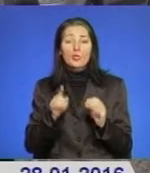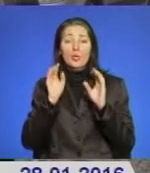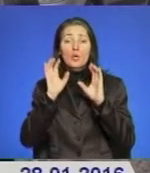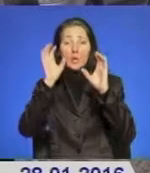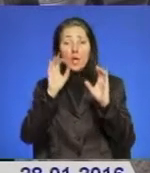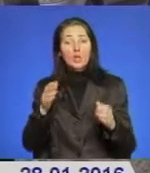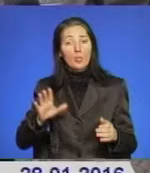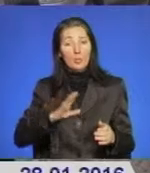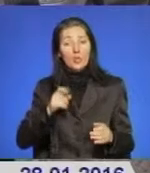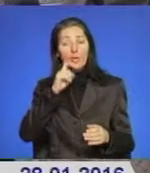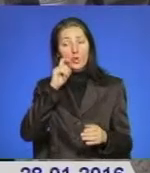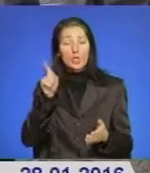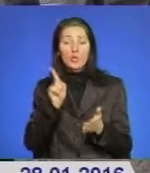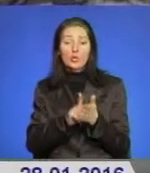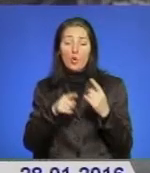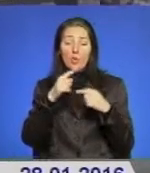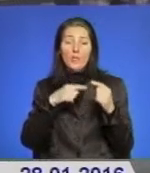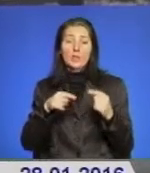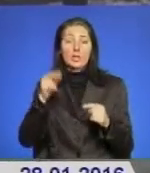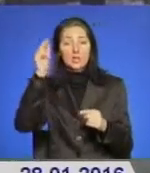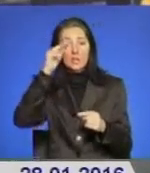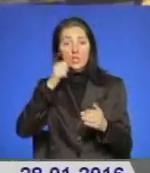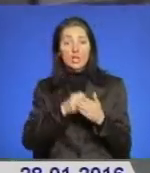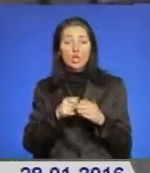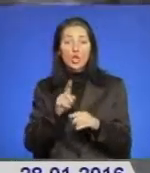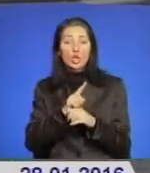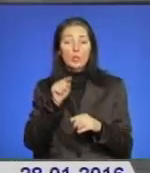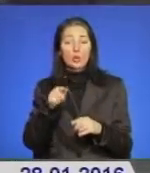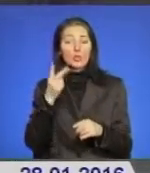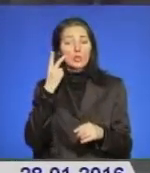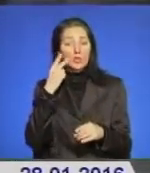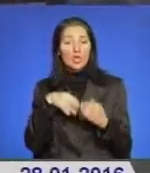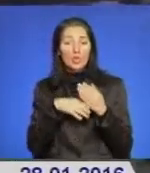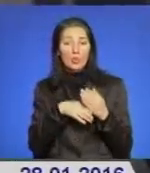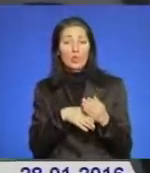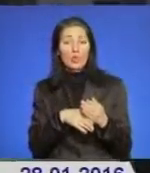перебування в Україні обов'язково повернеться навчатися до Тернополя. Тут завжди допоможуть.